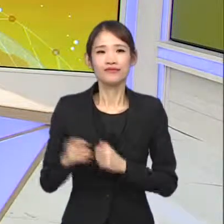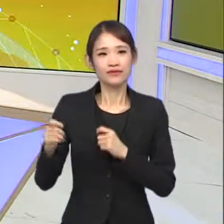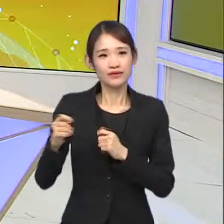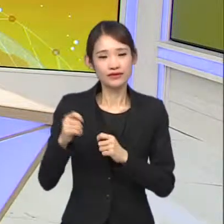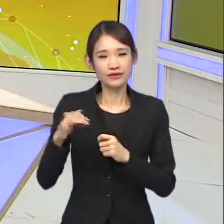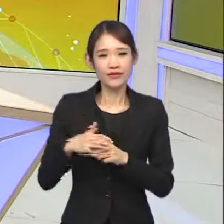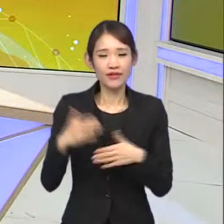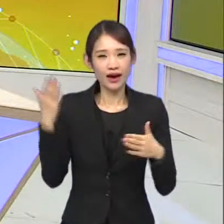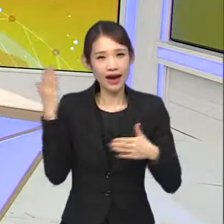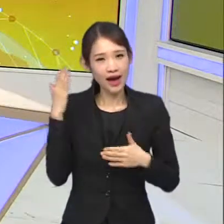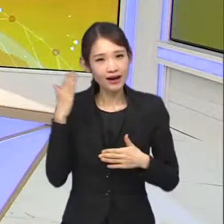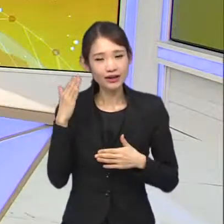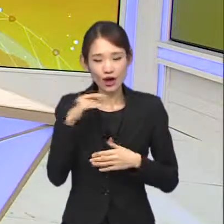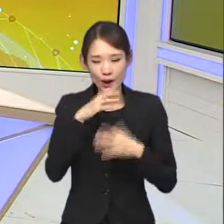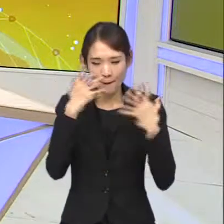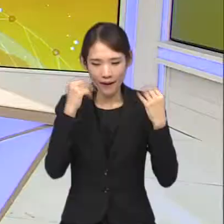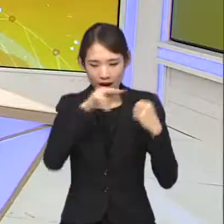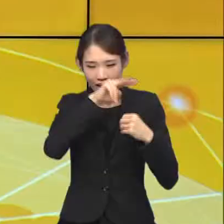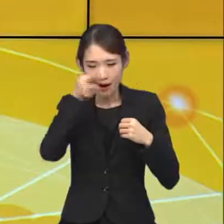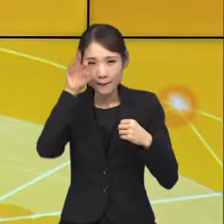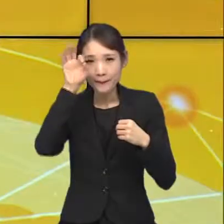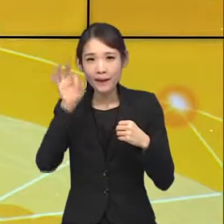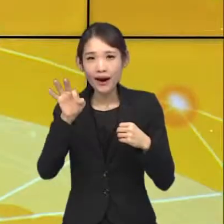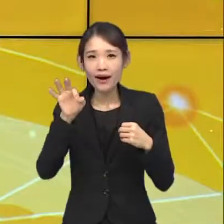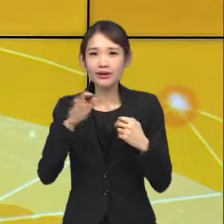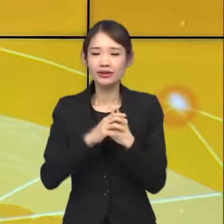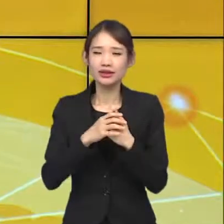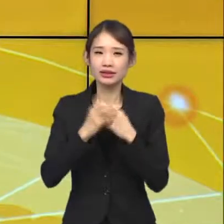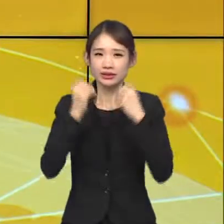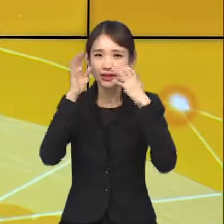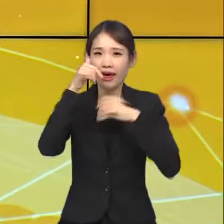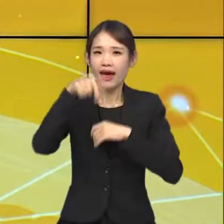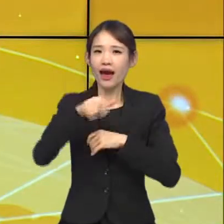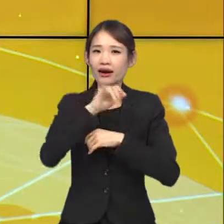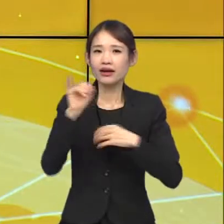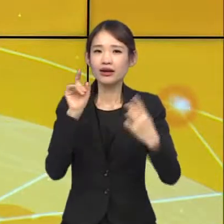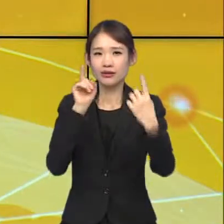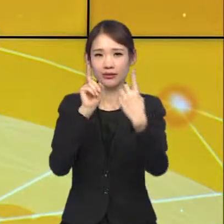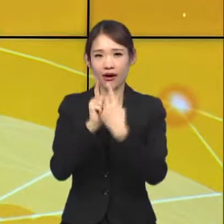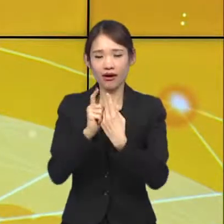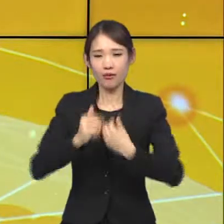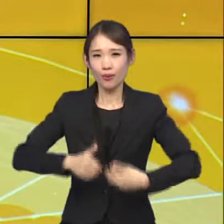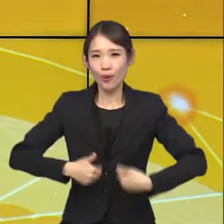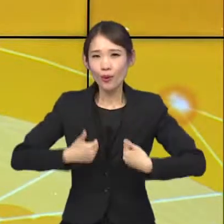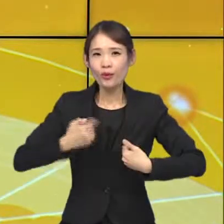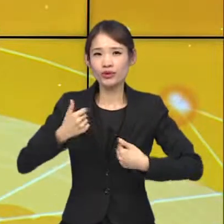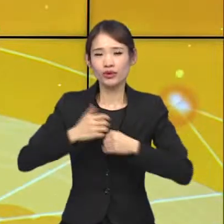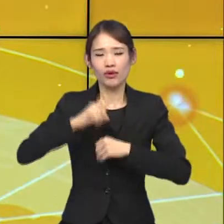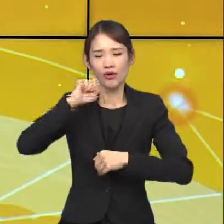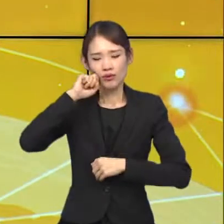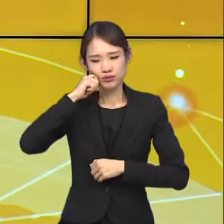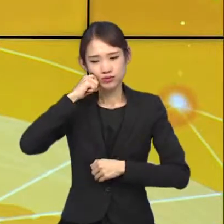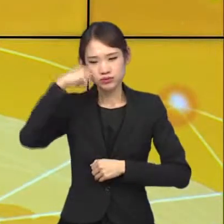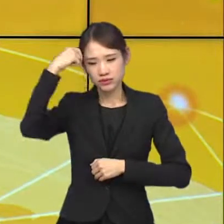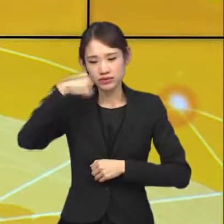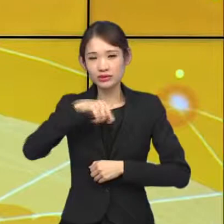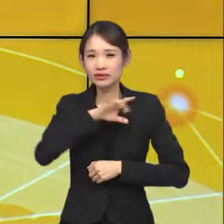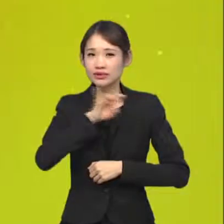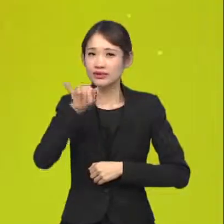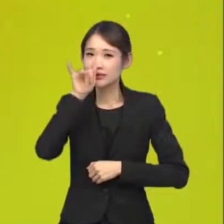이제 학생들만이 지켜 보실 텐데 실제로 이 새 학기에 좀 적응하기 어려워하는 학생들이 총 종 있을까요